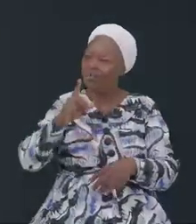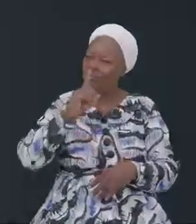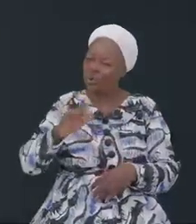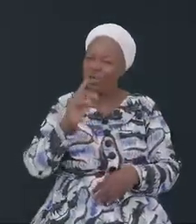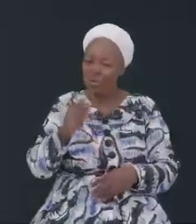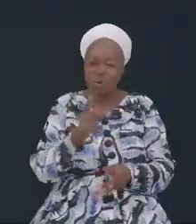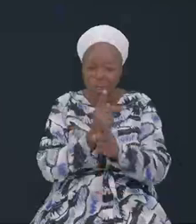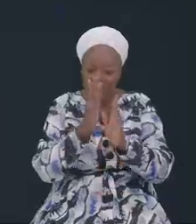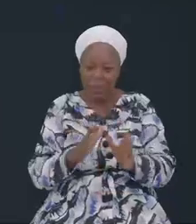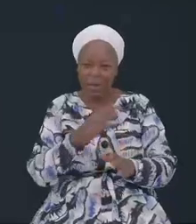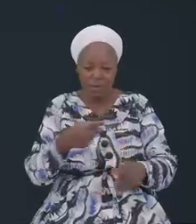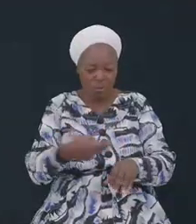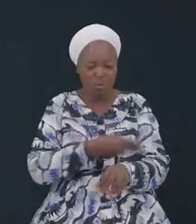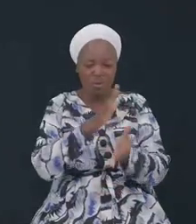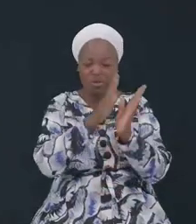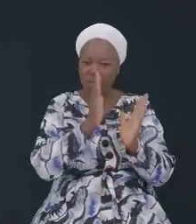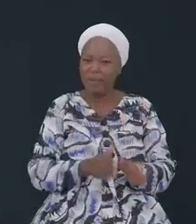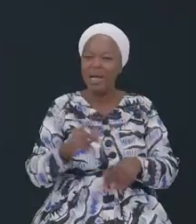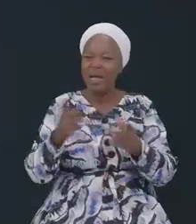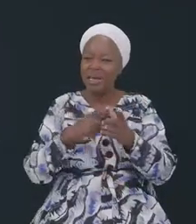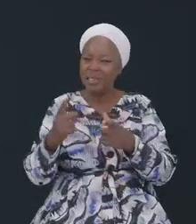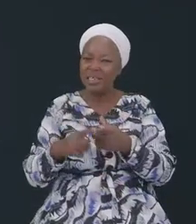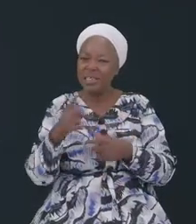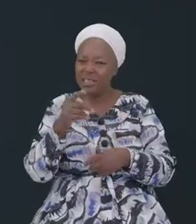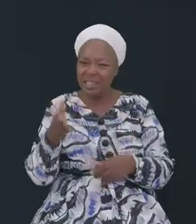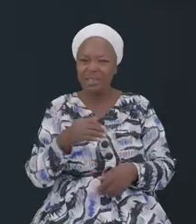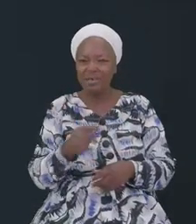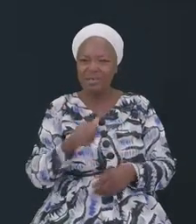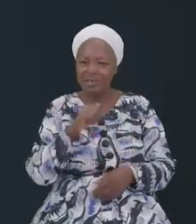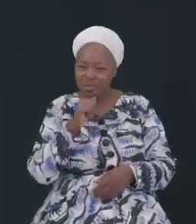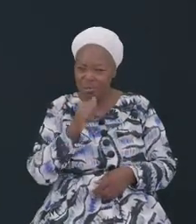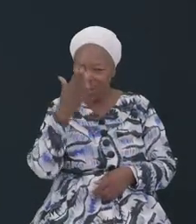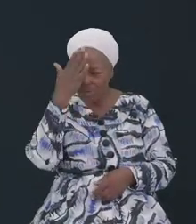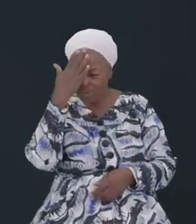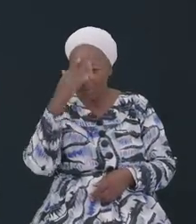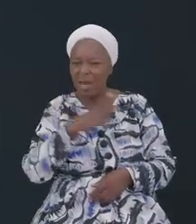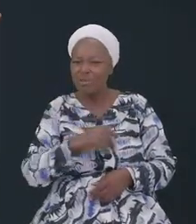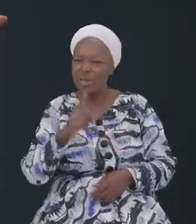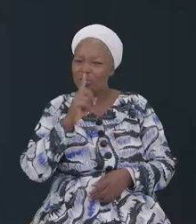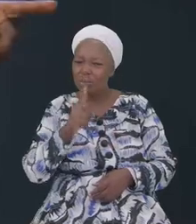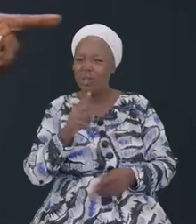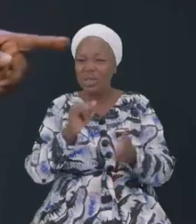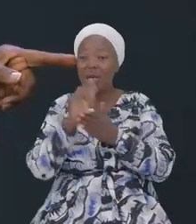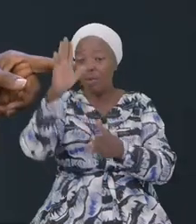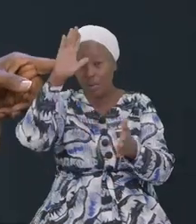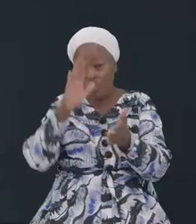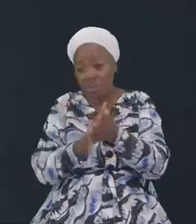S'il est vraiment, il est votre abri, s'il est là dans votre demeure, si vous êtes conscient que votre